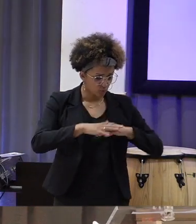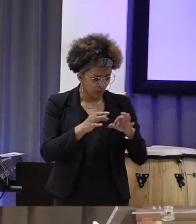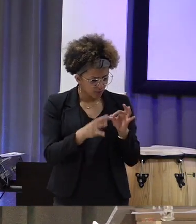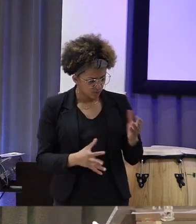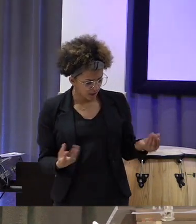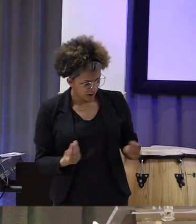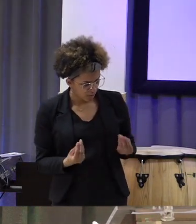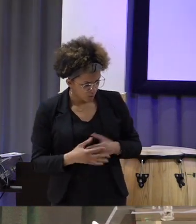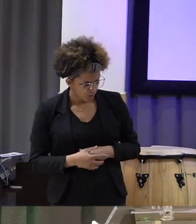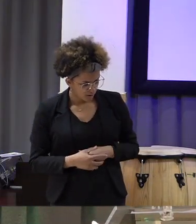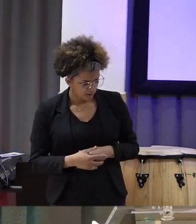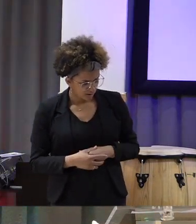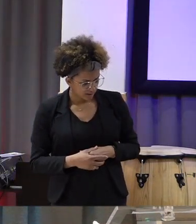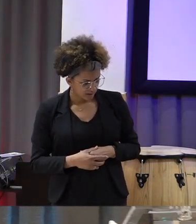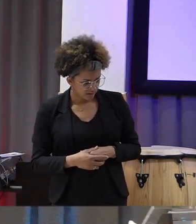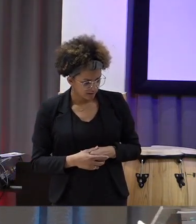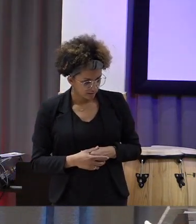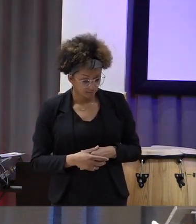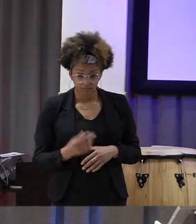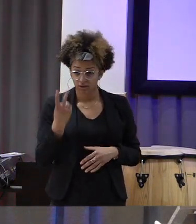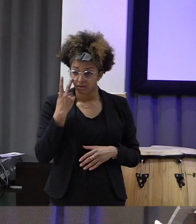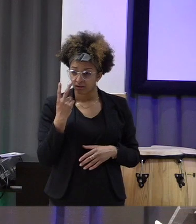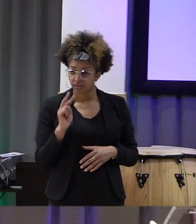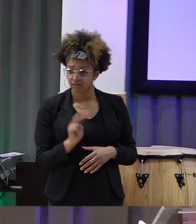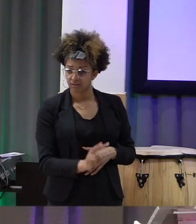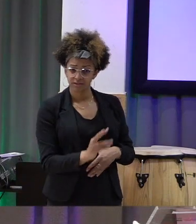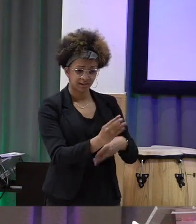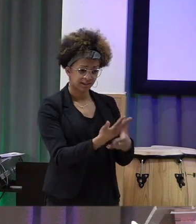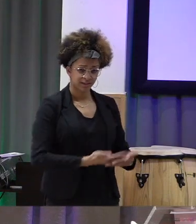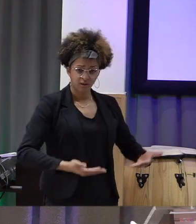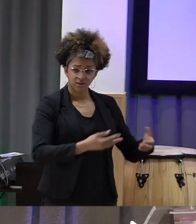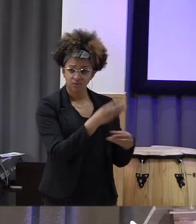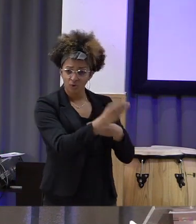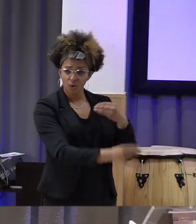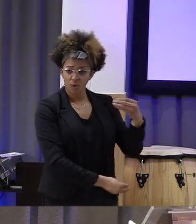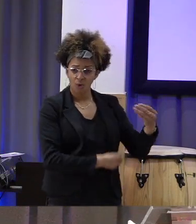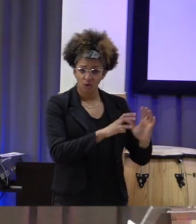À cause de toi, regarde l'état du monde.